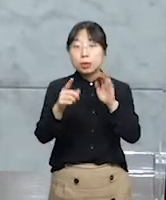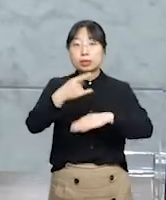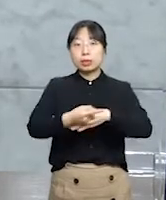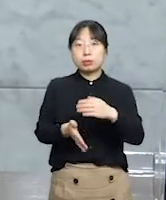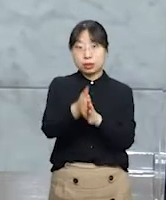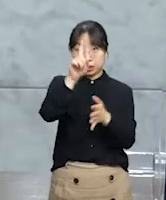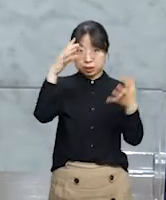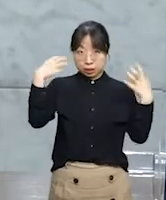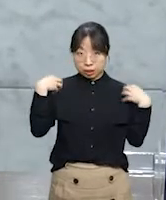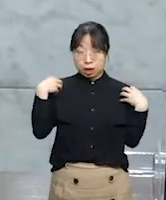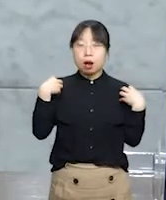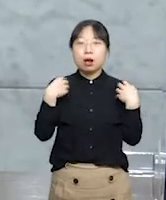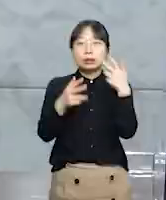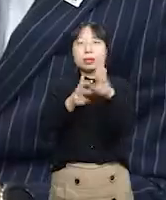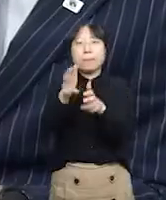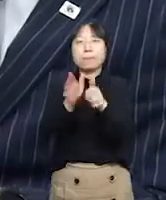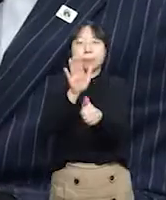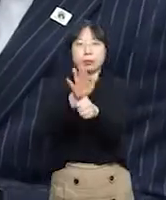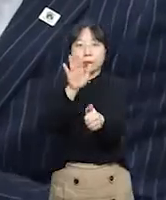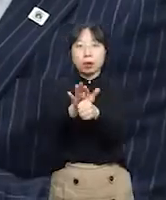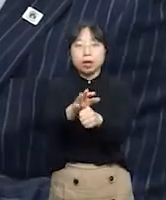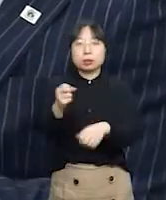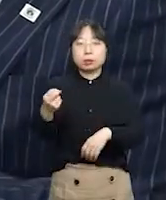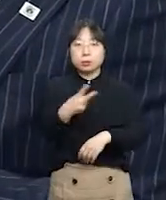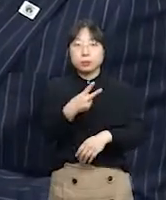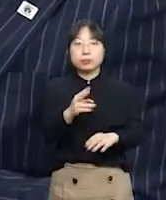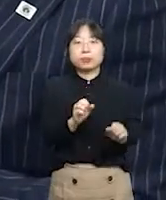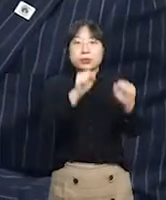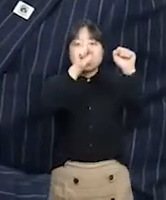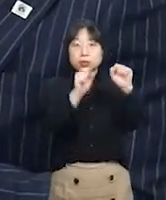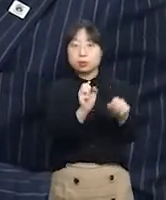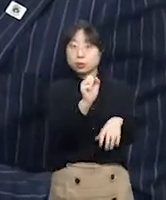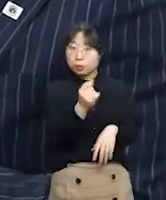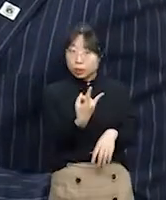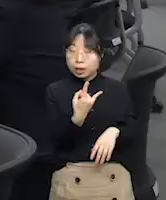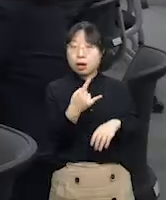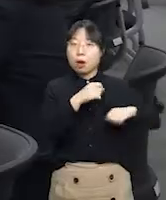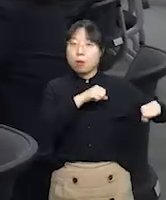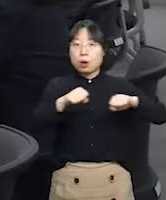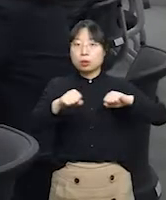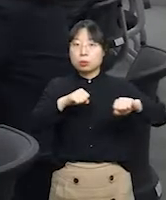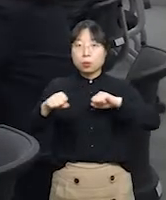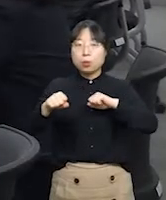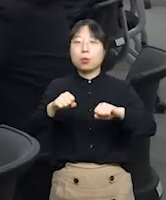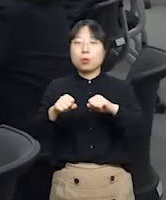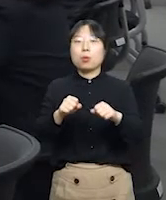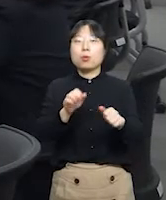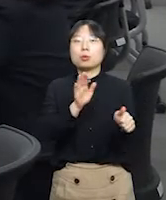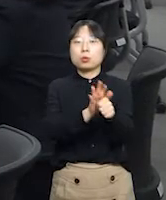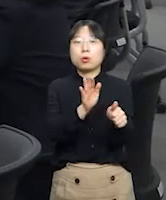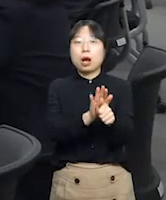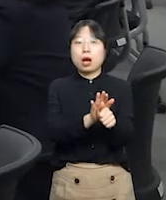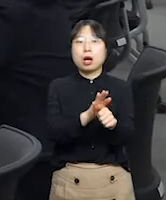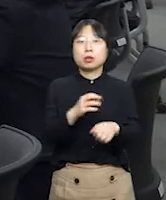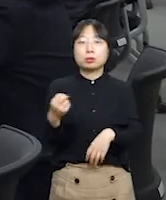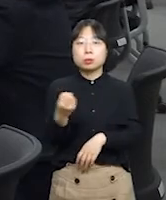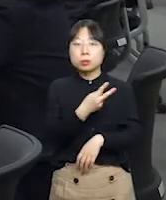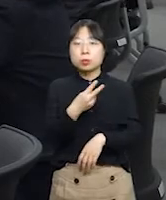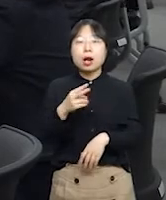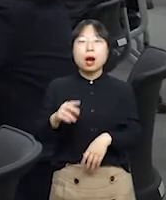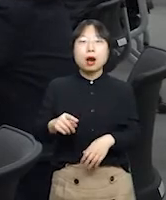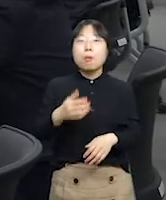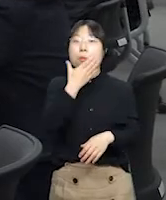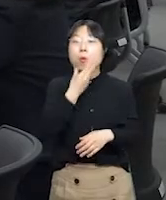지원 총괄, 의왕시 체육회는 시니어 액티브 매니저 활동 지도 및 프로그램 운영 협력, 의왕시 사랑채